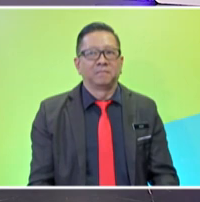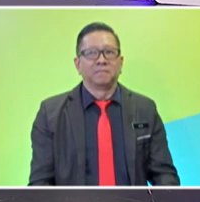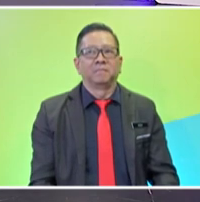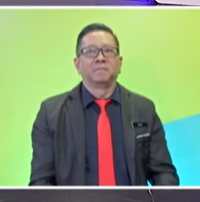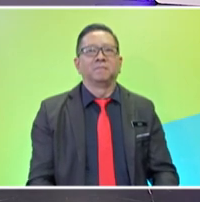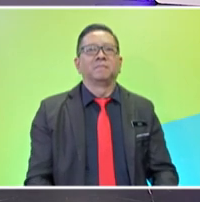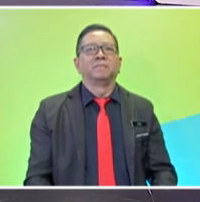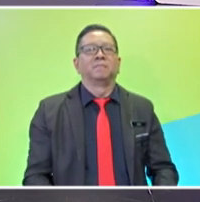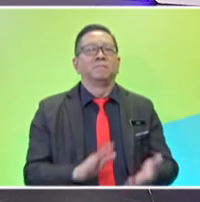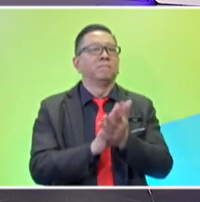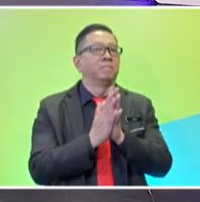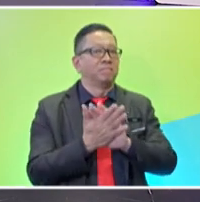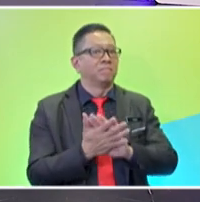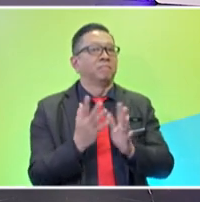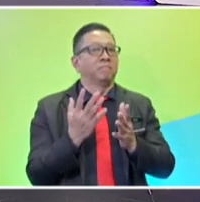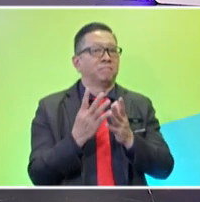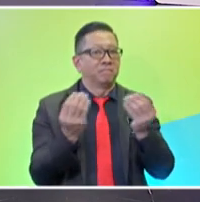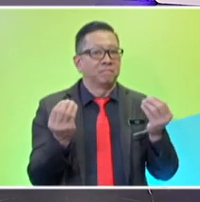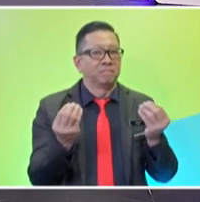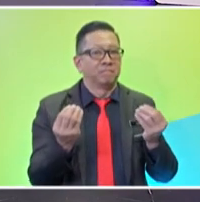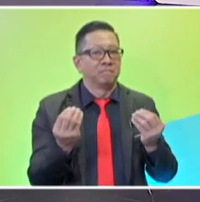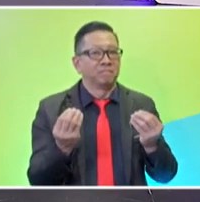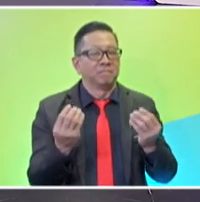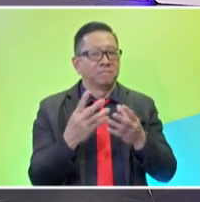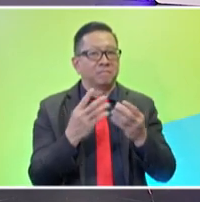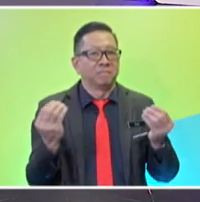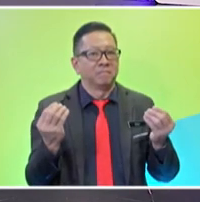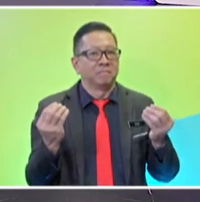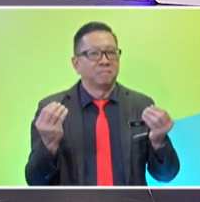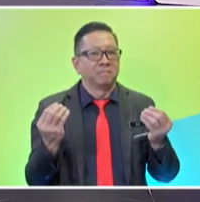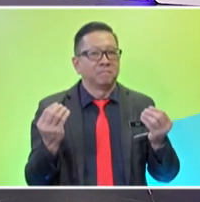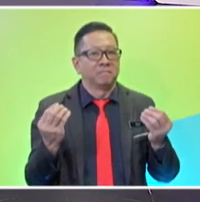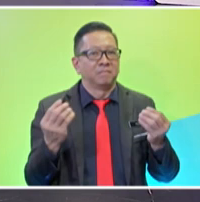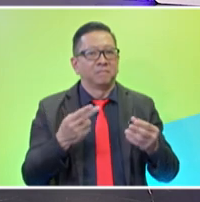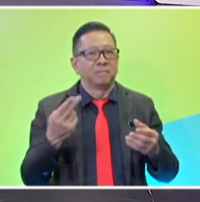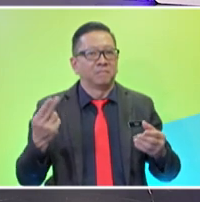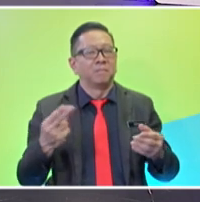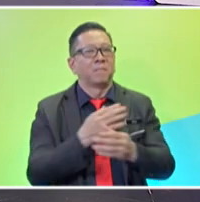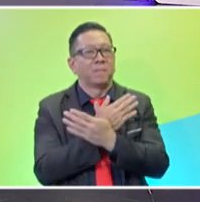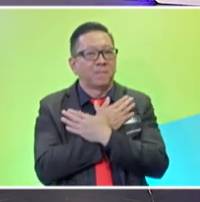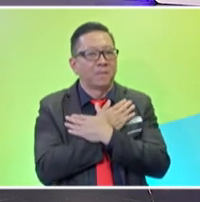jadi sementara kita siapkan bahan-bahan kita nih untuk kita lihat